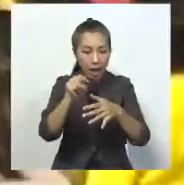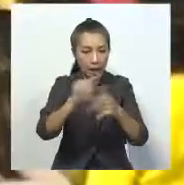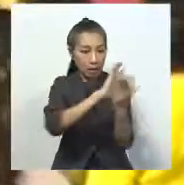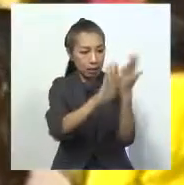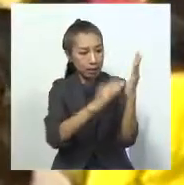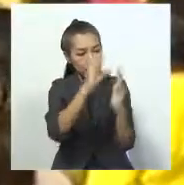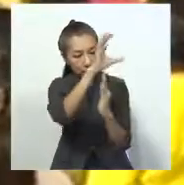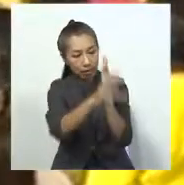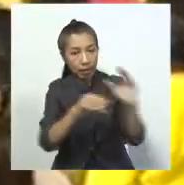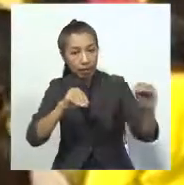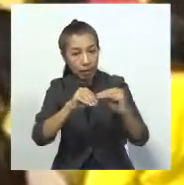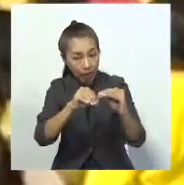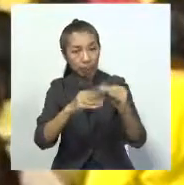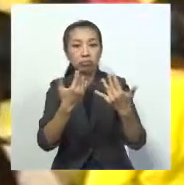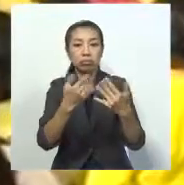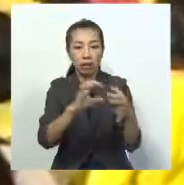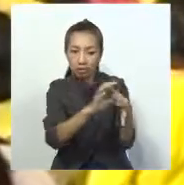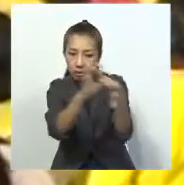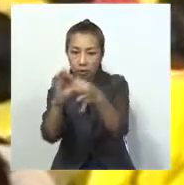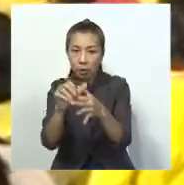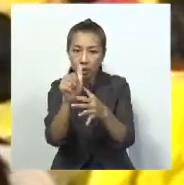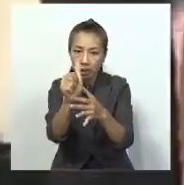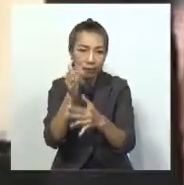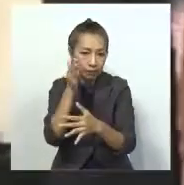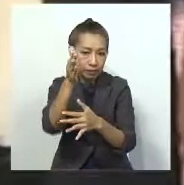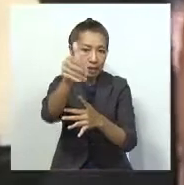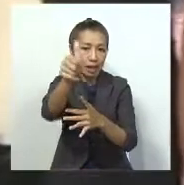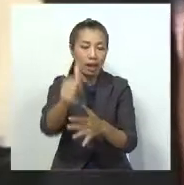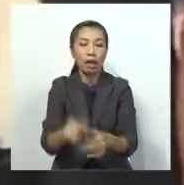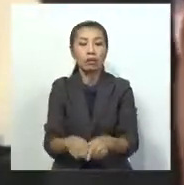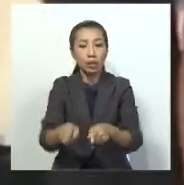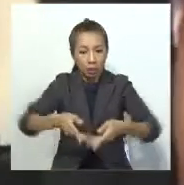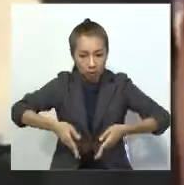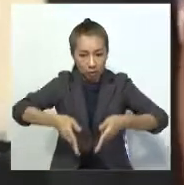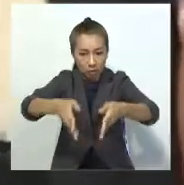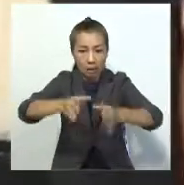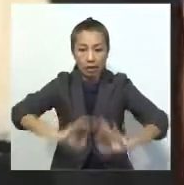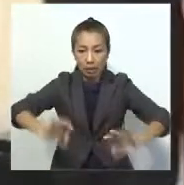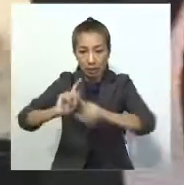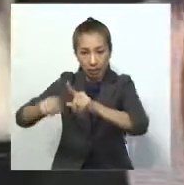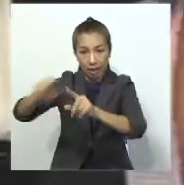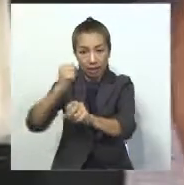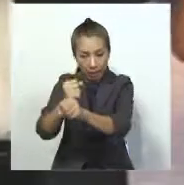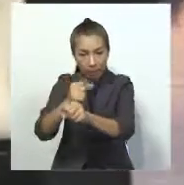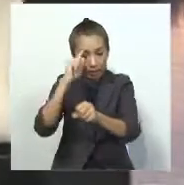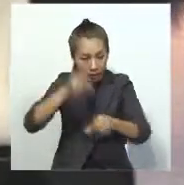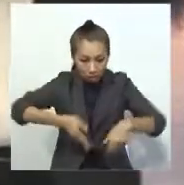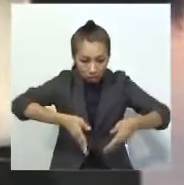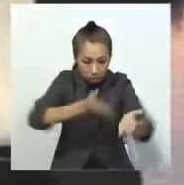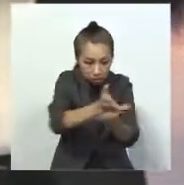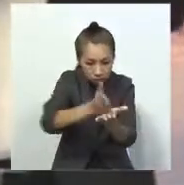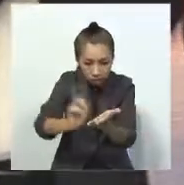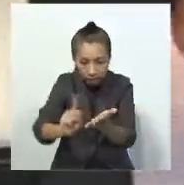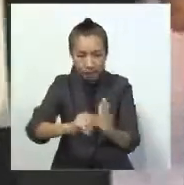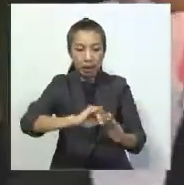ศเพื่อนบ้านและในระดับภูมิภาคต่อไปได้อย่างมีประสิทธิภาพในเส้นทางสำคัญและหนึ่งในเส้นทางนั้นค่ะคือเส้นท